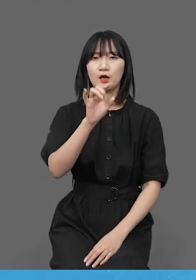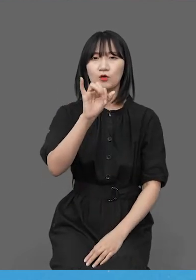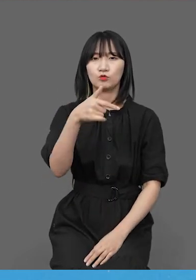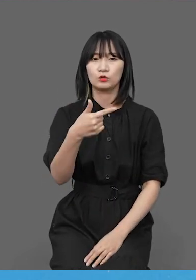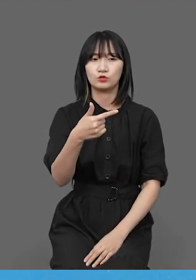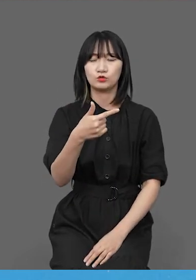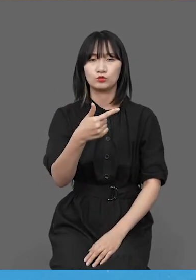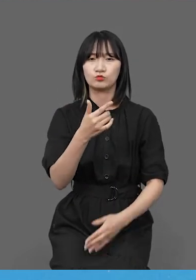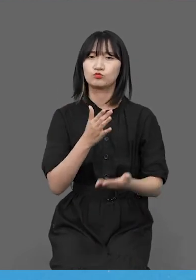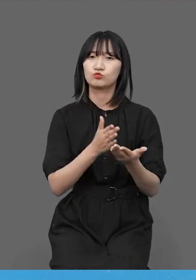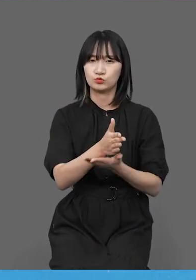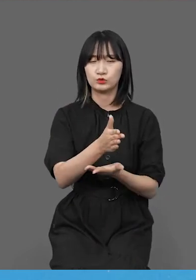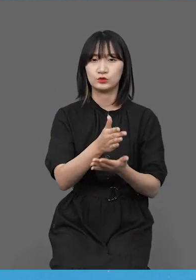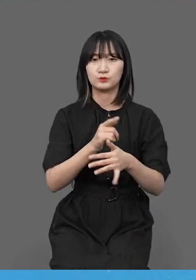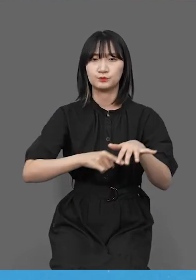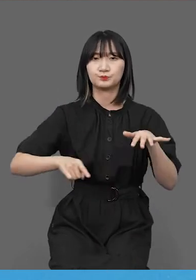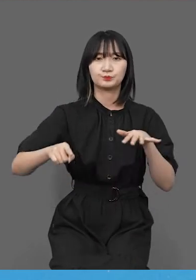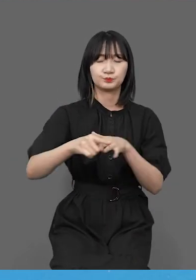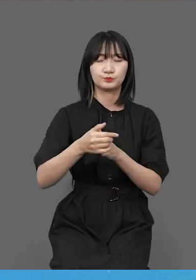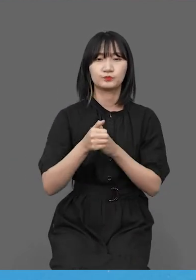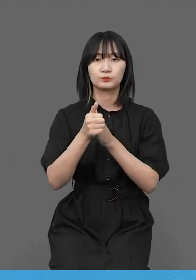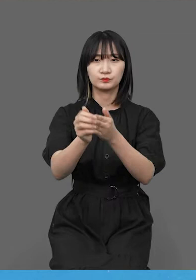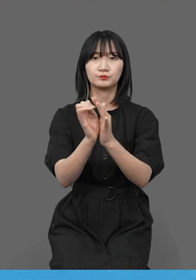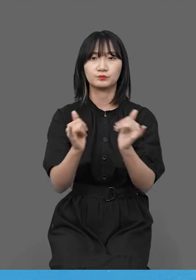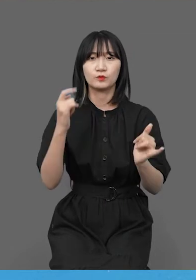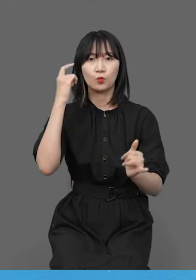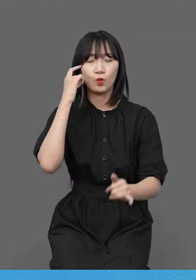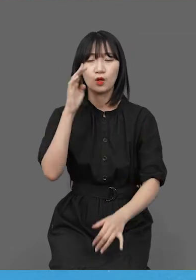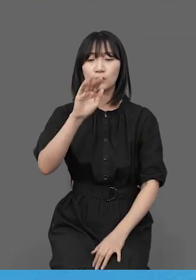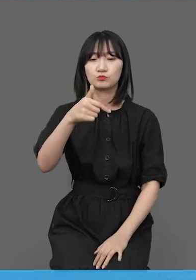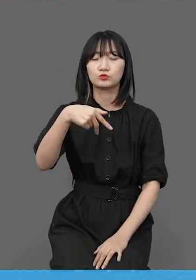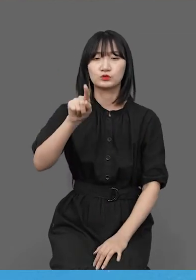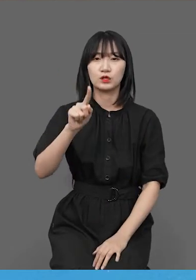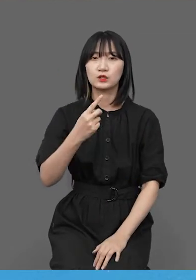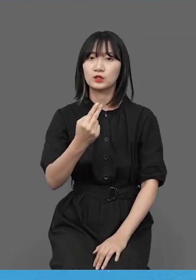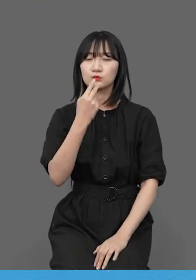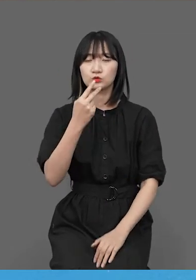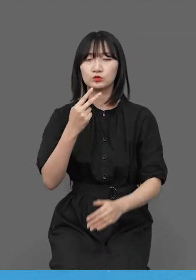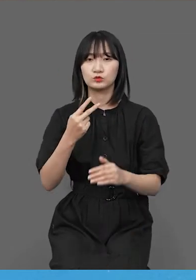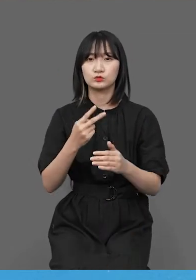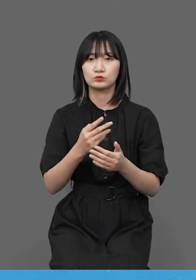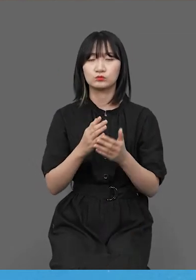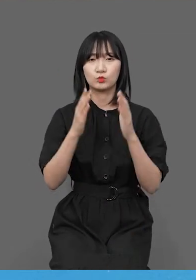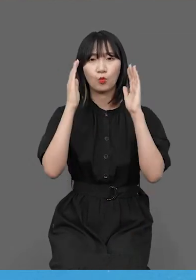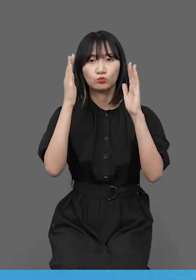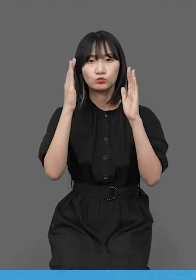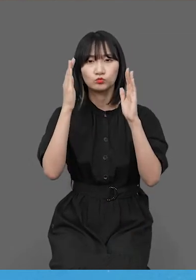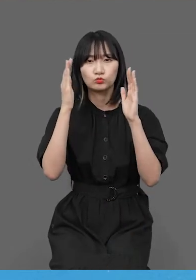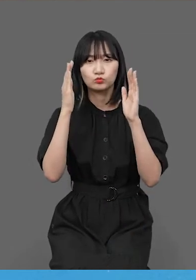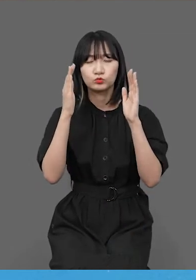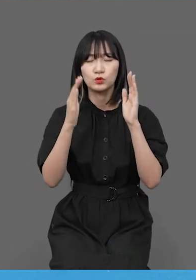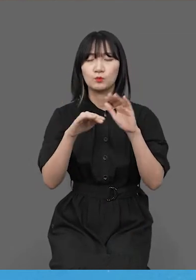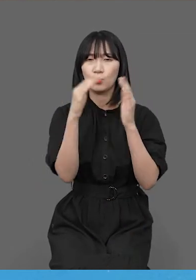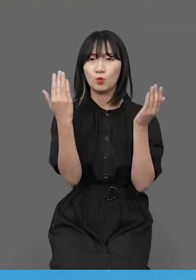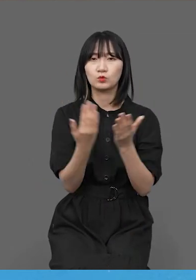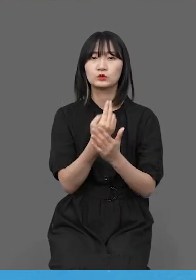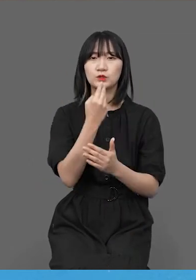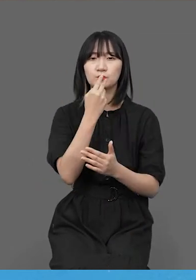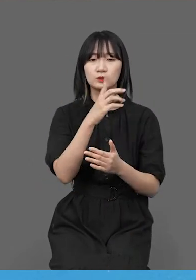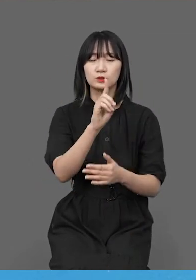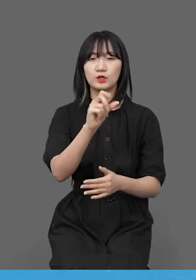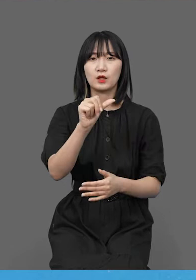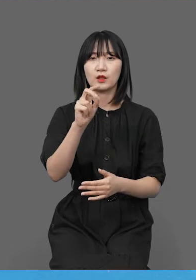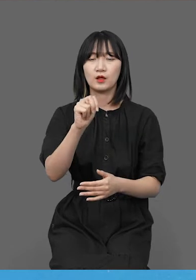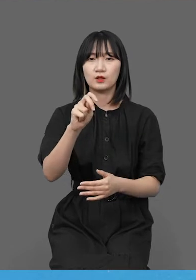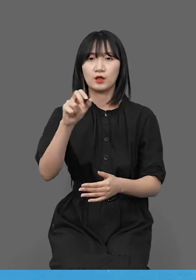분이에요. 왜냐하면 저분은 분자 생물학적으로 모든 생물체의 DNA 염기 서열을 분석해